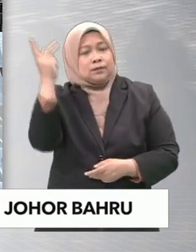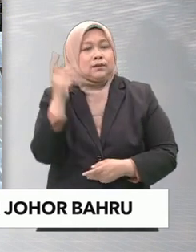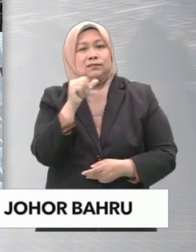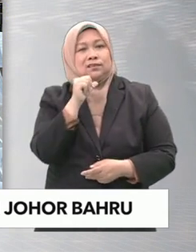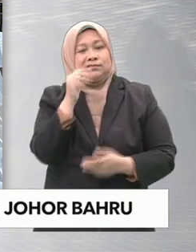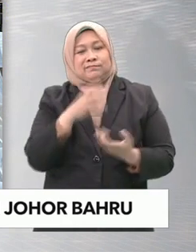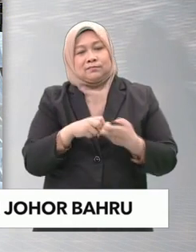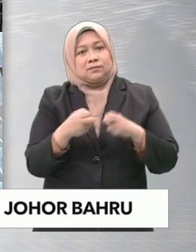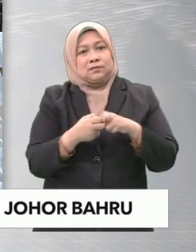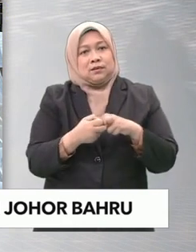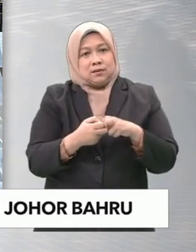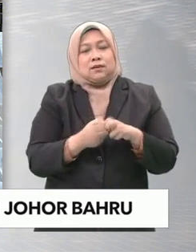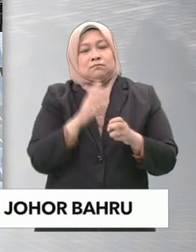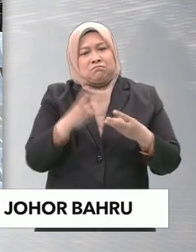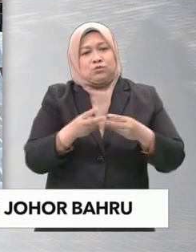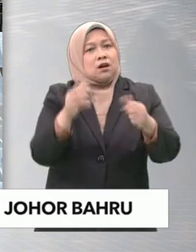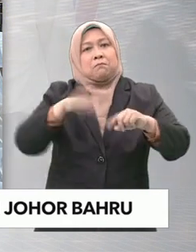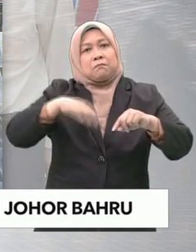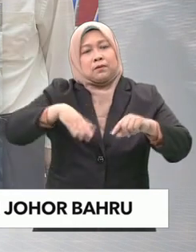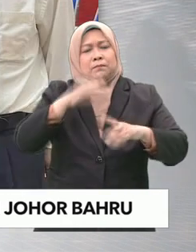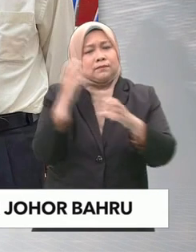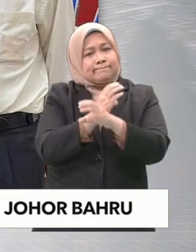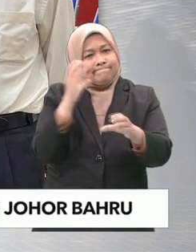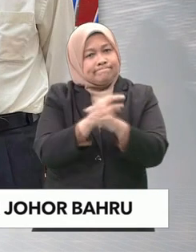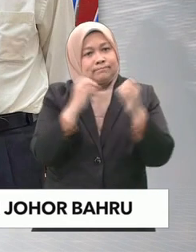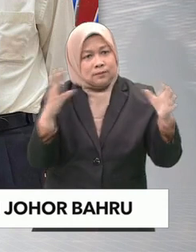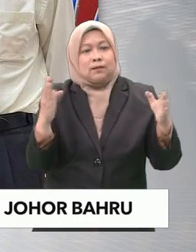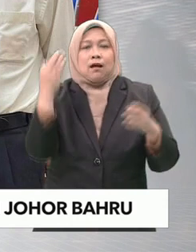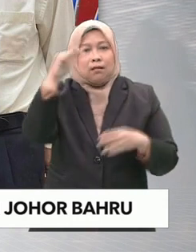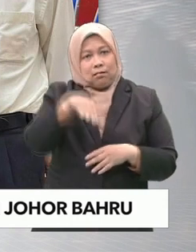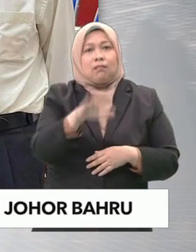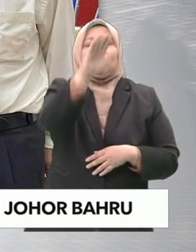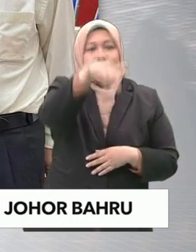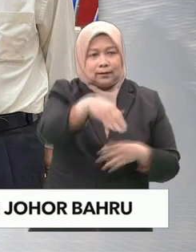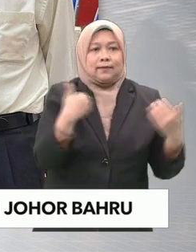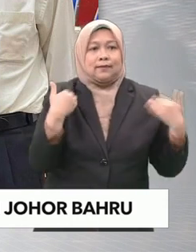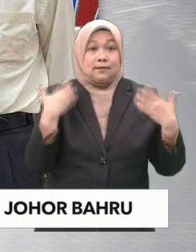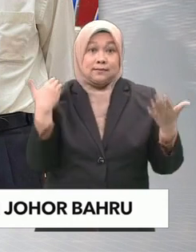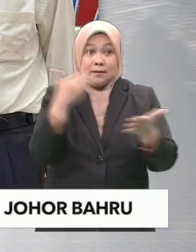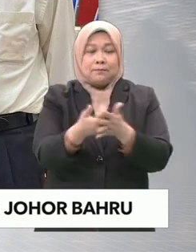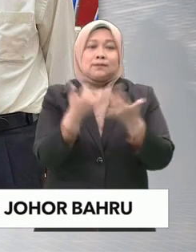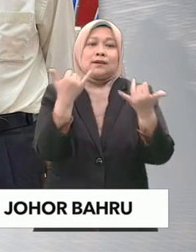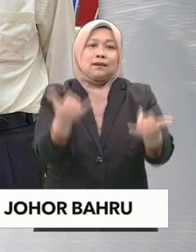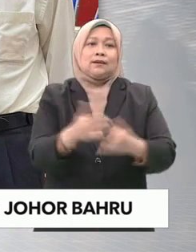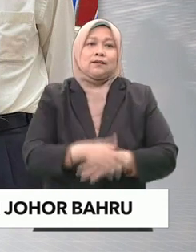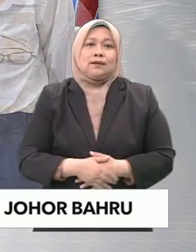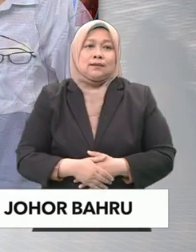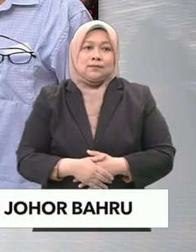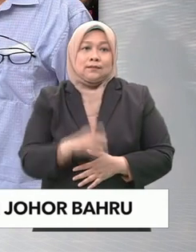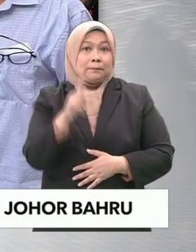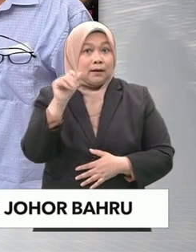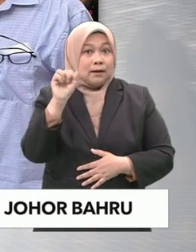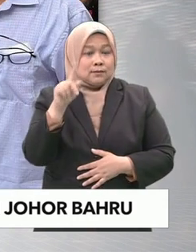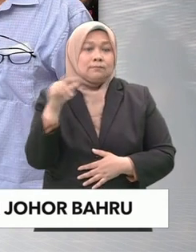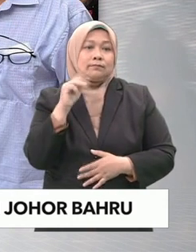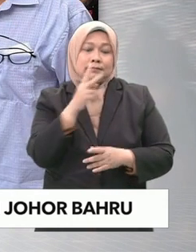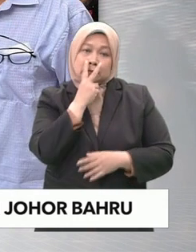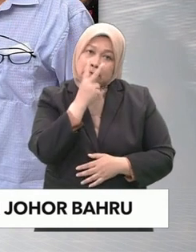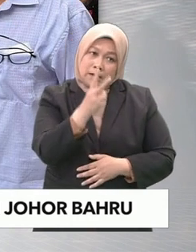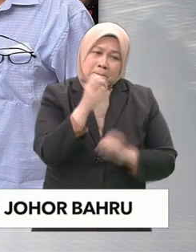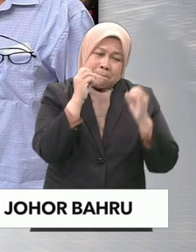berjalan lancar dan telah melalui berbagai cabaran pasang surut dalam politik sehingga sekarang tamakhasiong keluarganya